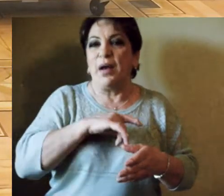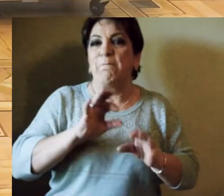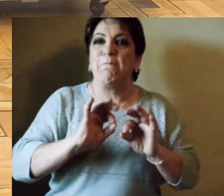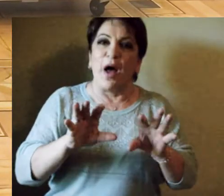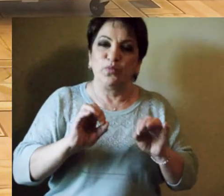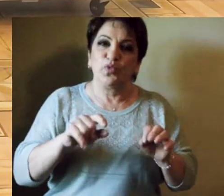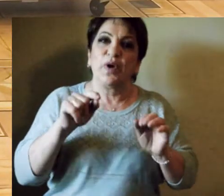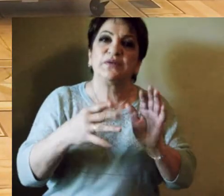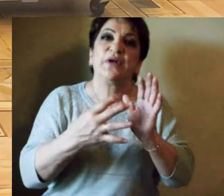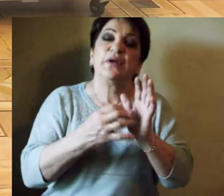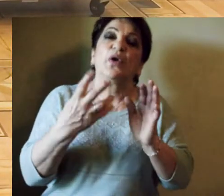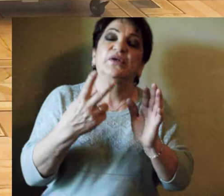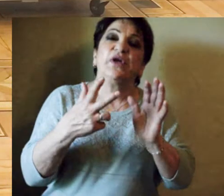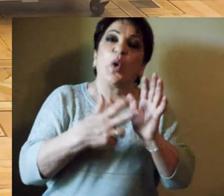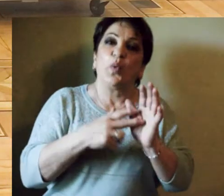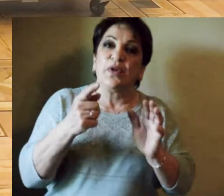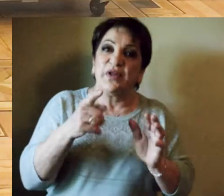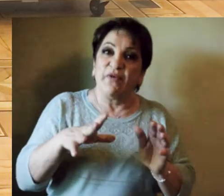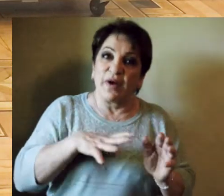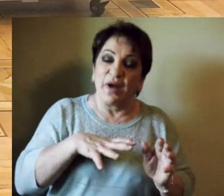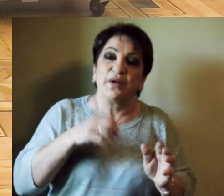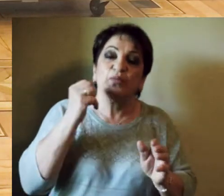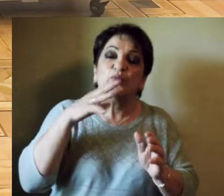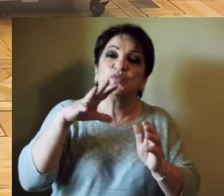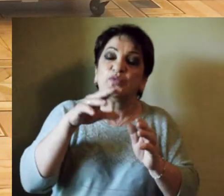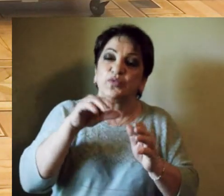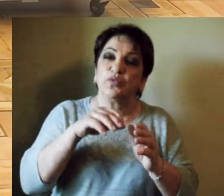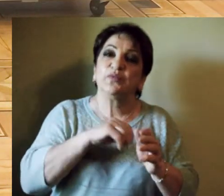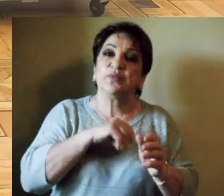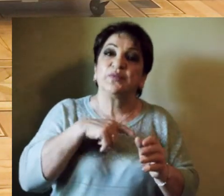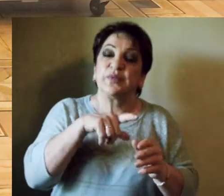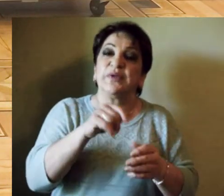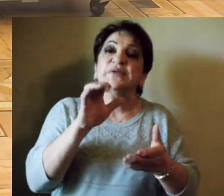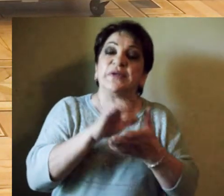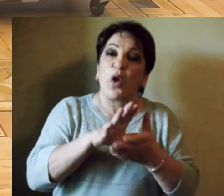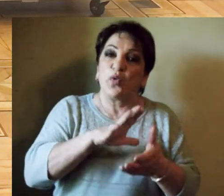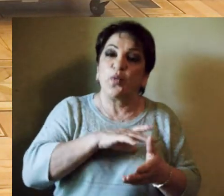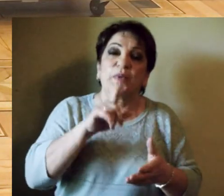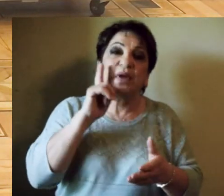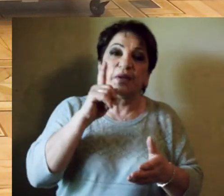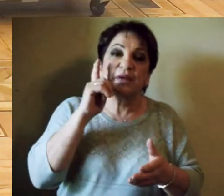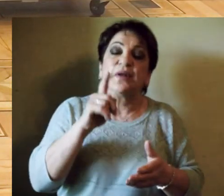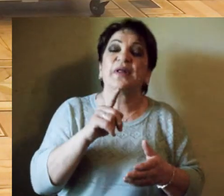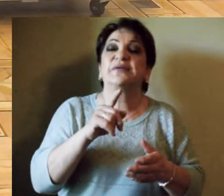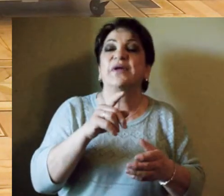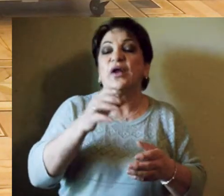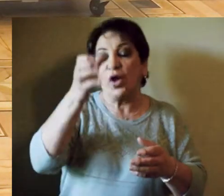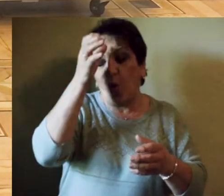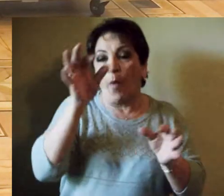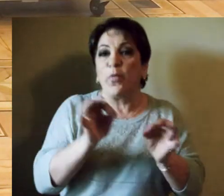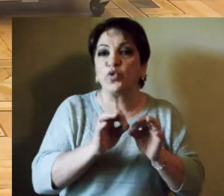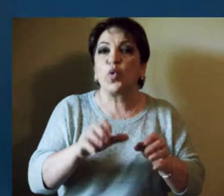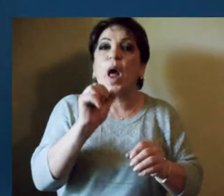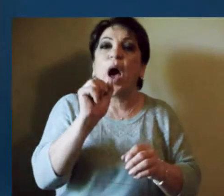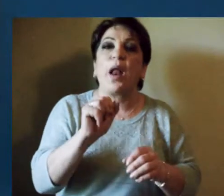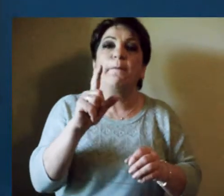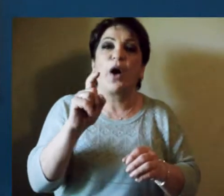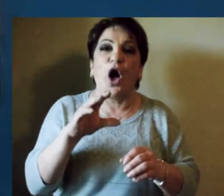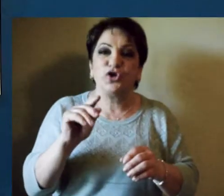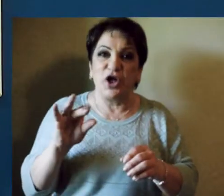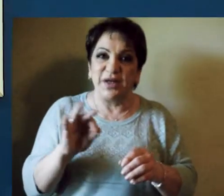Երբ 1927 թվականին Մոսվայում Սպենձերյանը ծանոթանում է երի տասարդ կոմբոզիտոր առամ խաճատրյանի հետ,